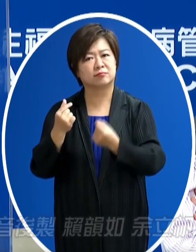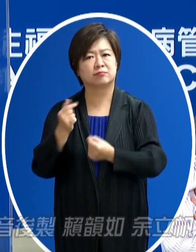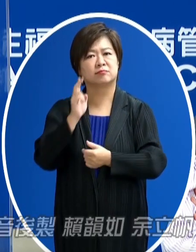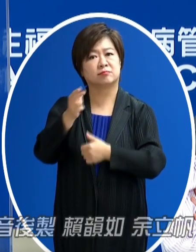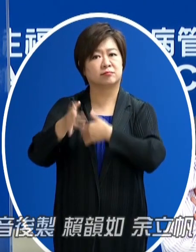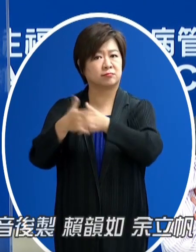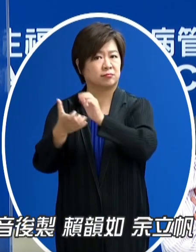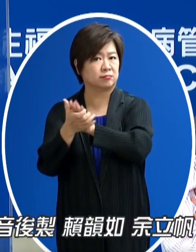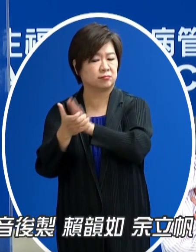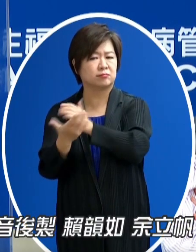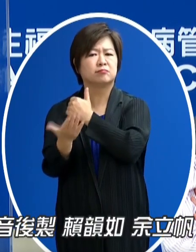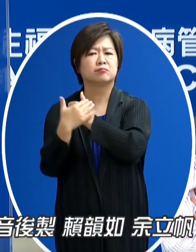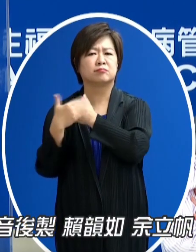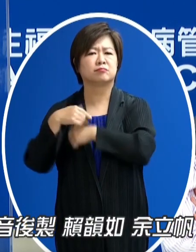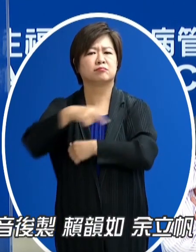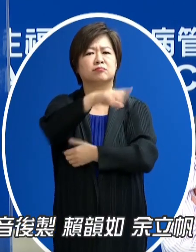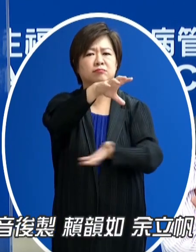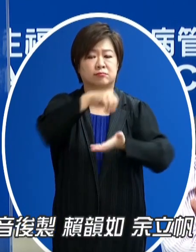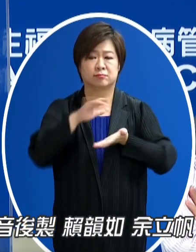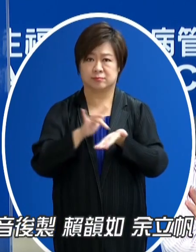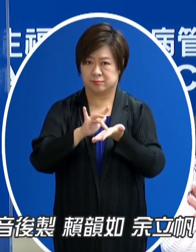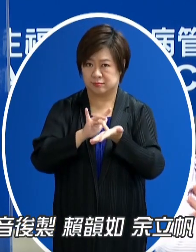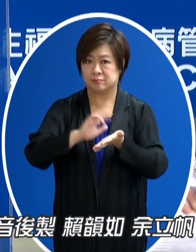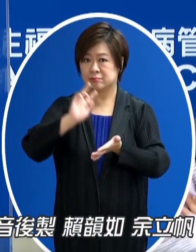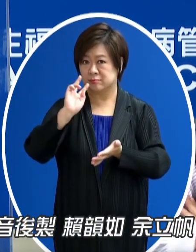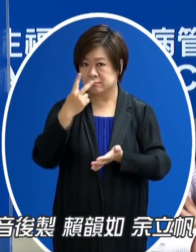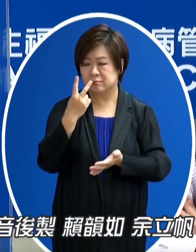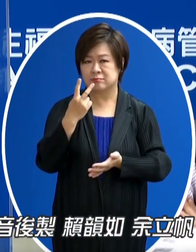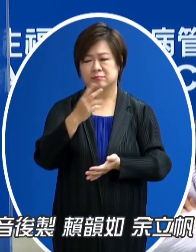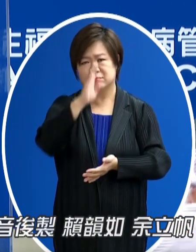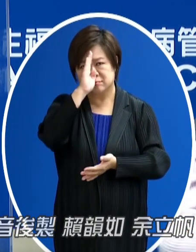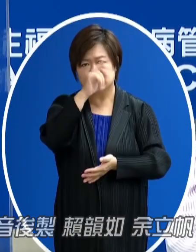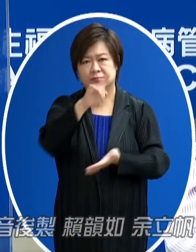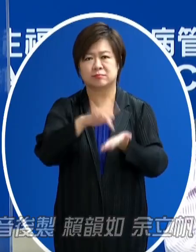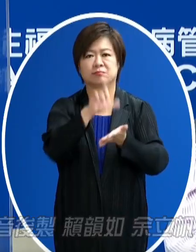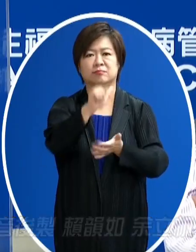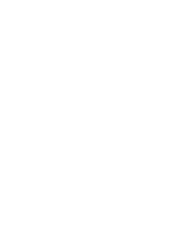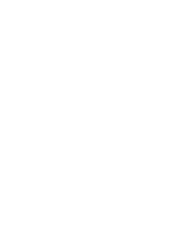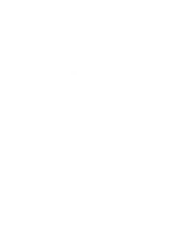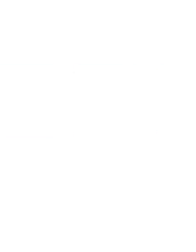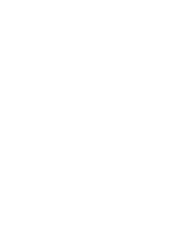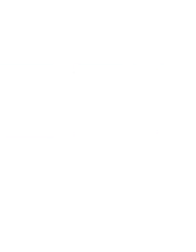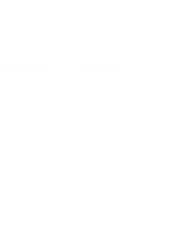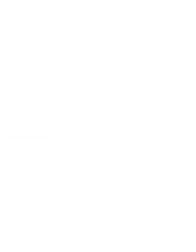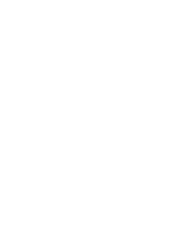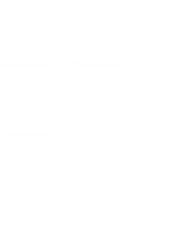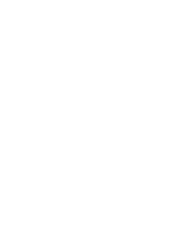去领药给你也可以，那自己哈就请他送药到宅也可以。